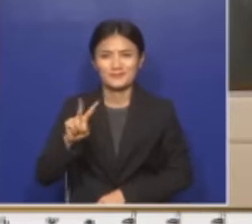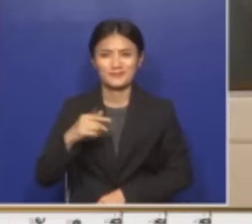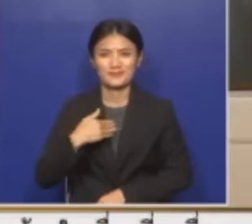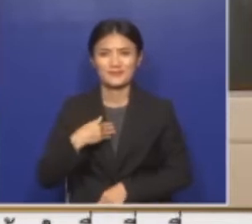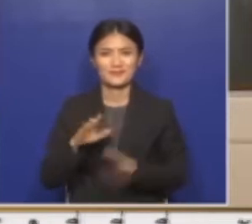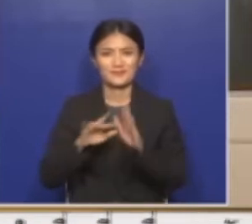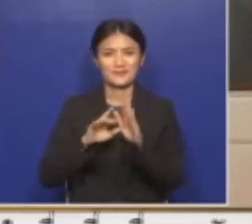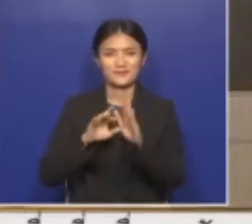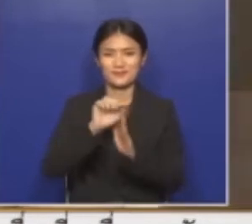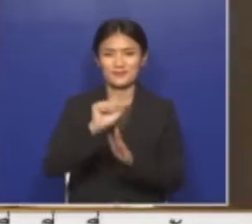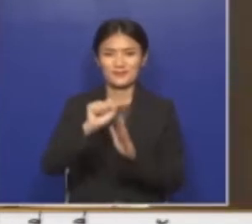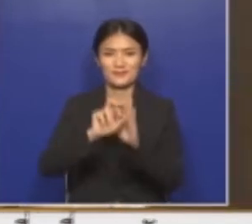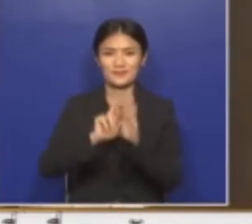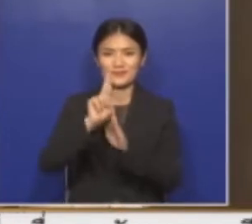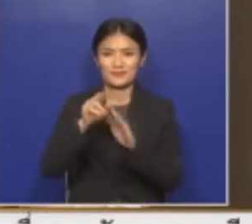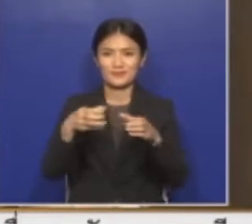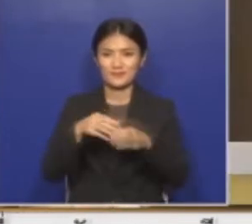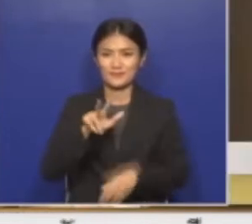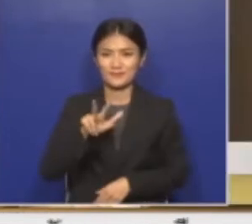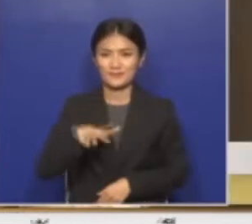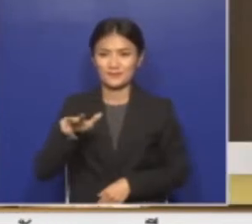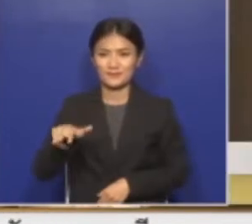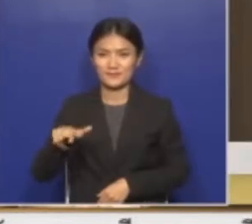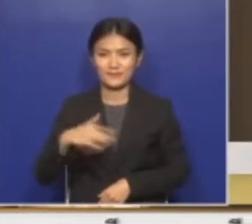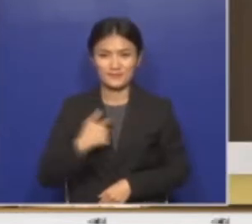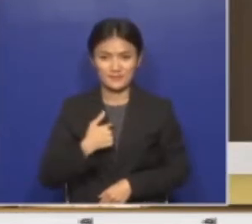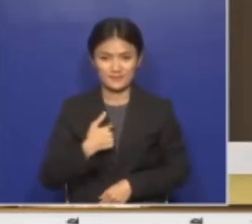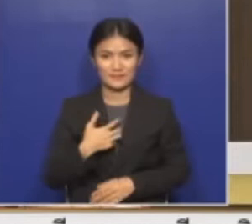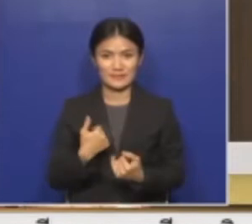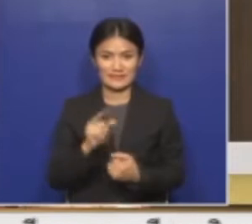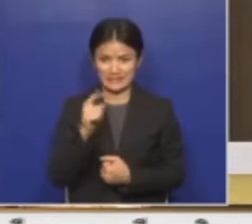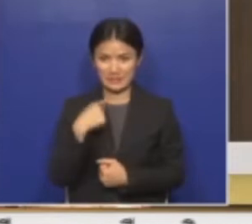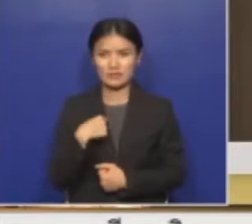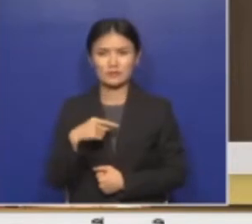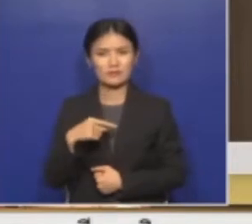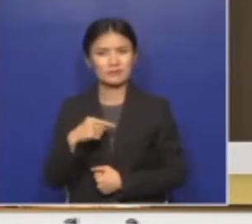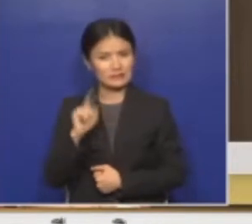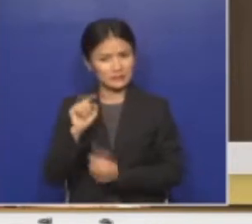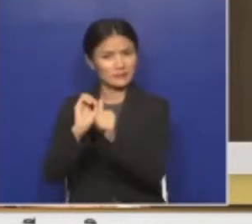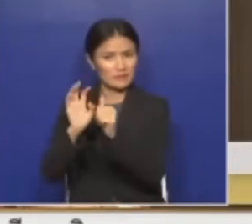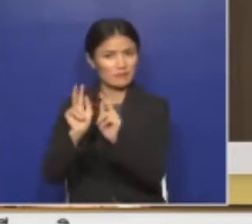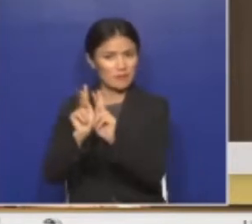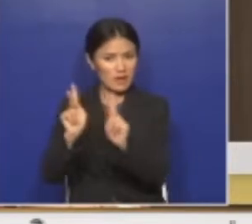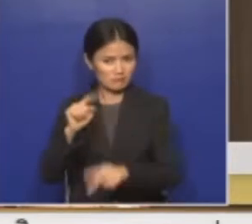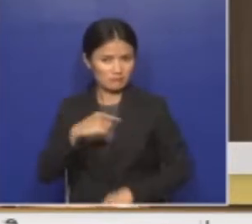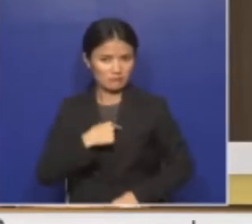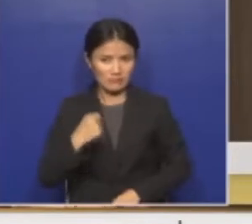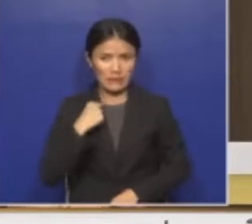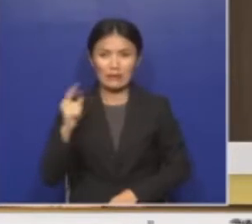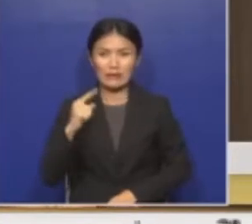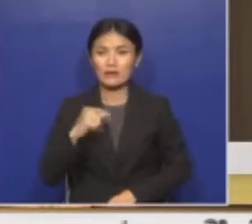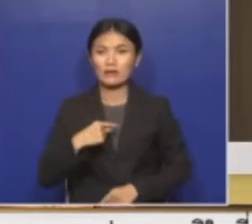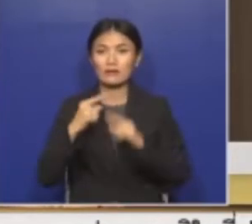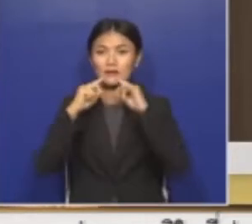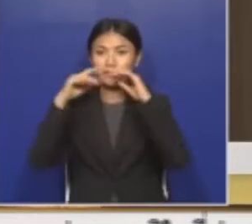ท่านประธานครับจริงๆแล้วท่านกรรมาธิการนะครับน่าจะกล้าๆหน่อยนะครับถ้าท่านจะเชื่อมอะนะมัน